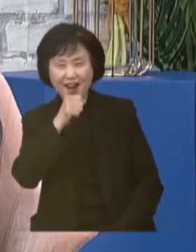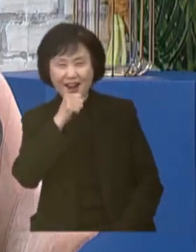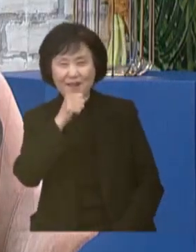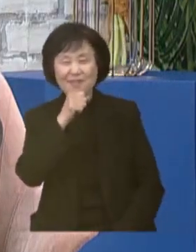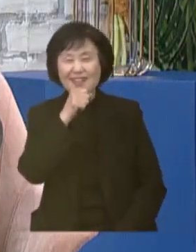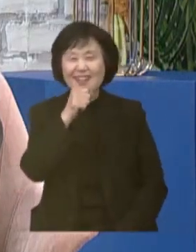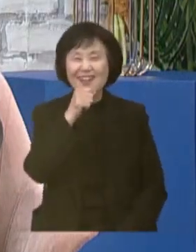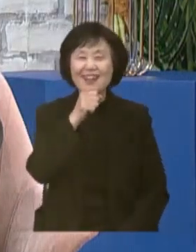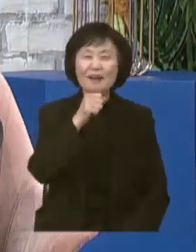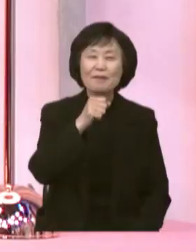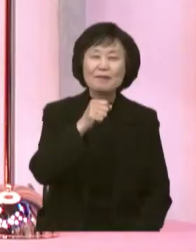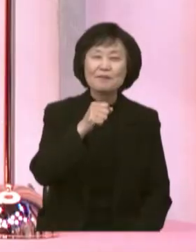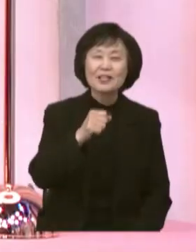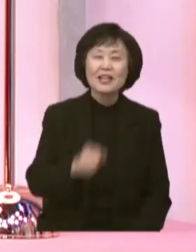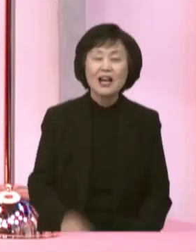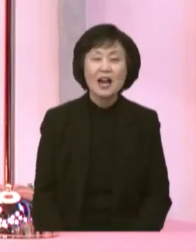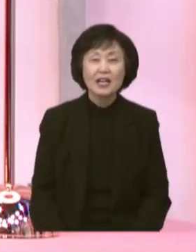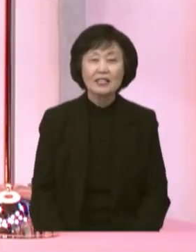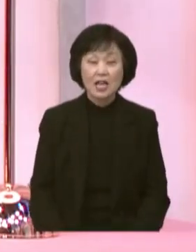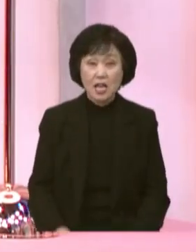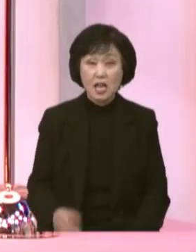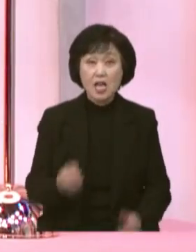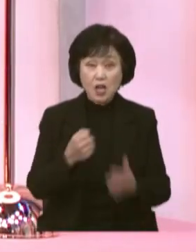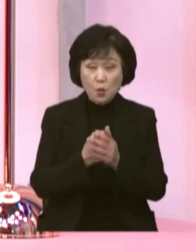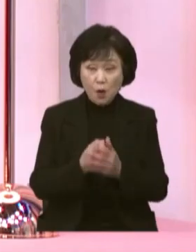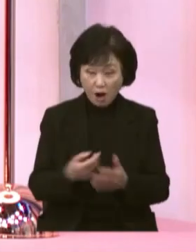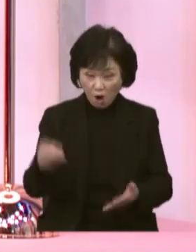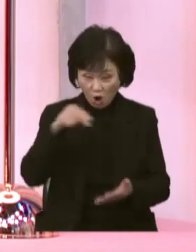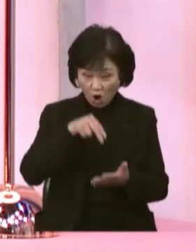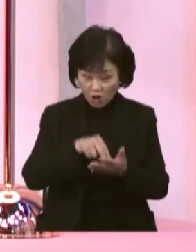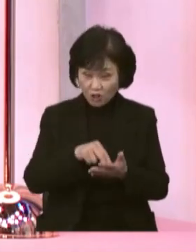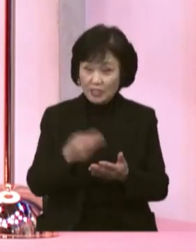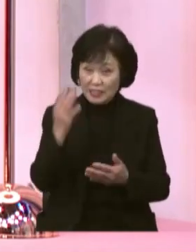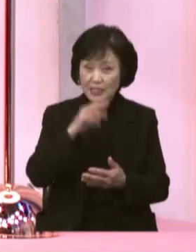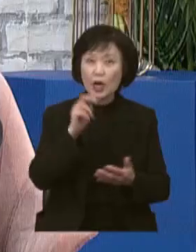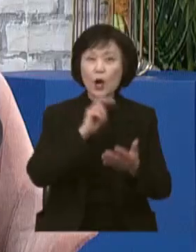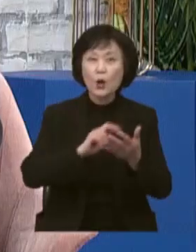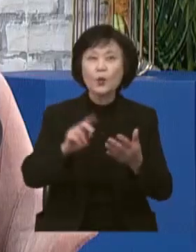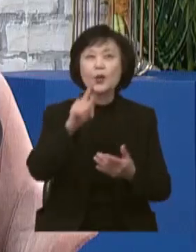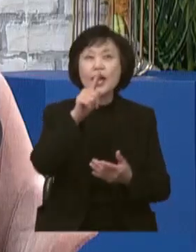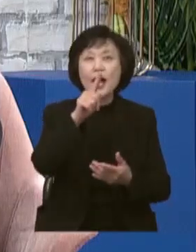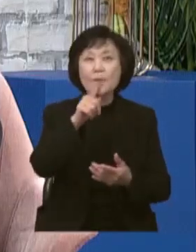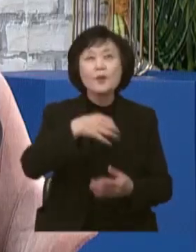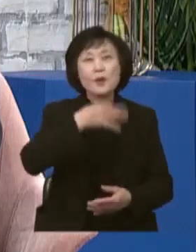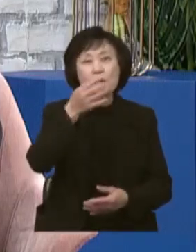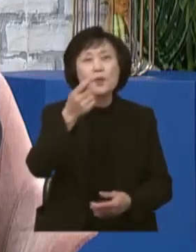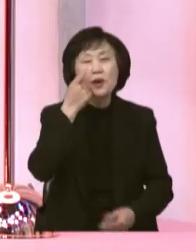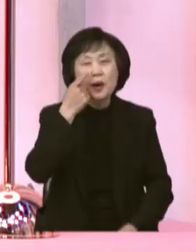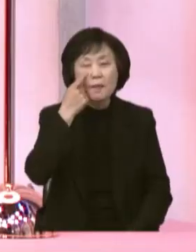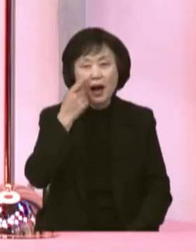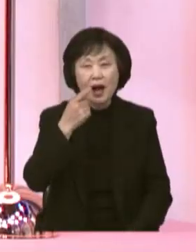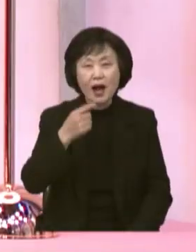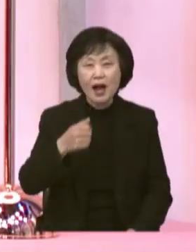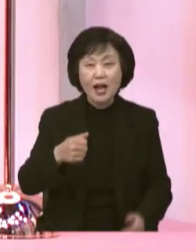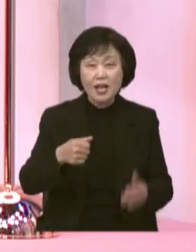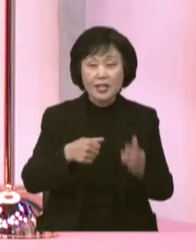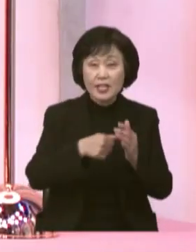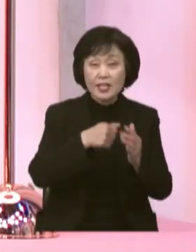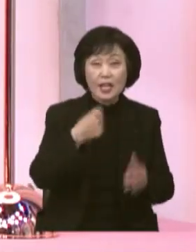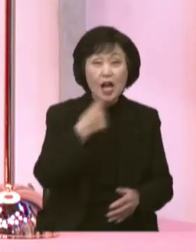안 근데 그건 안 되니까. 그래서 내가 딱 난 그거는 하나 알아. 뭐요? 그